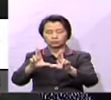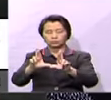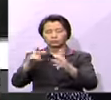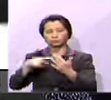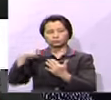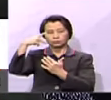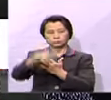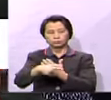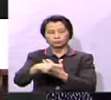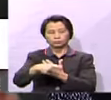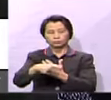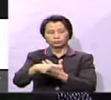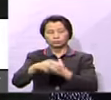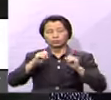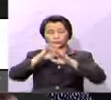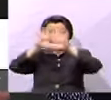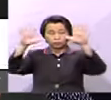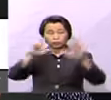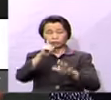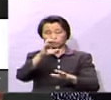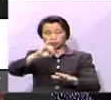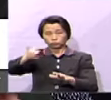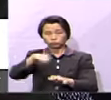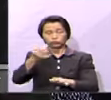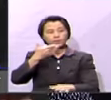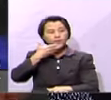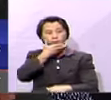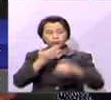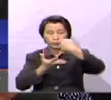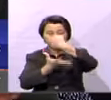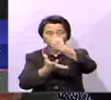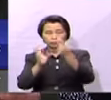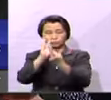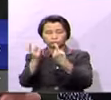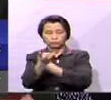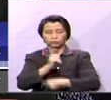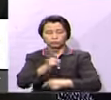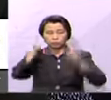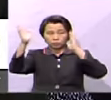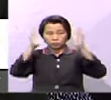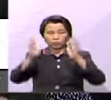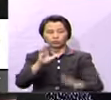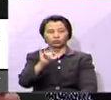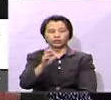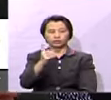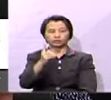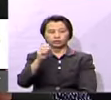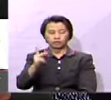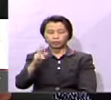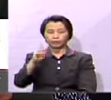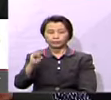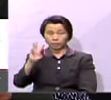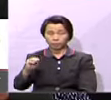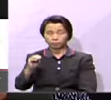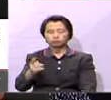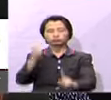program Fajar Sejuta Pemuda anjuran Yayasan Dana Kebajikan Muslim Malaysia YDKMM.